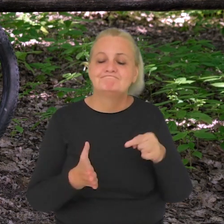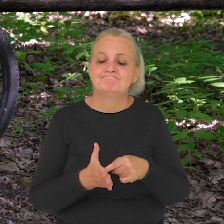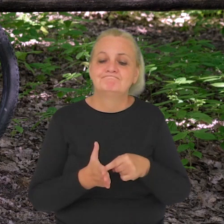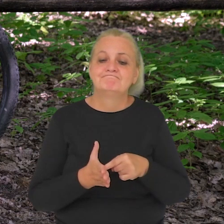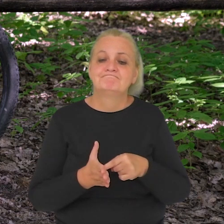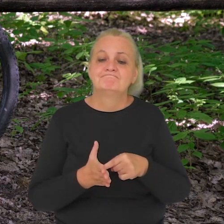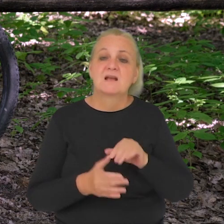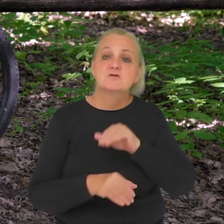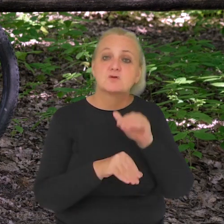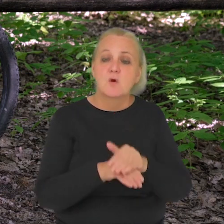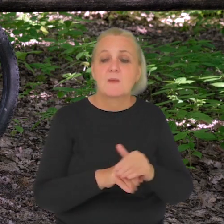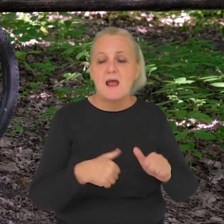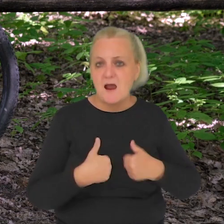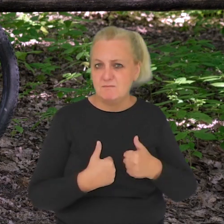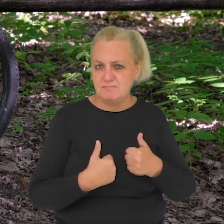zaleca się